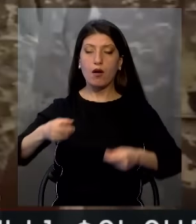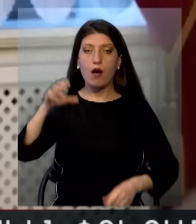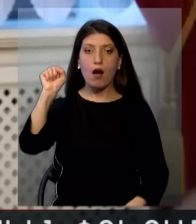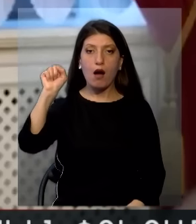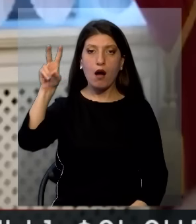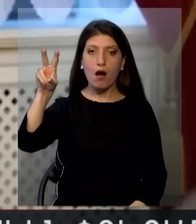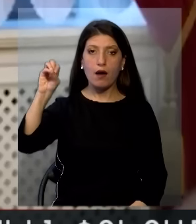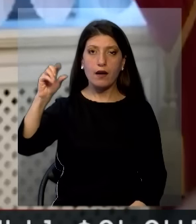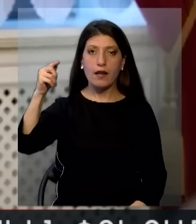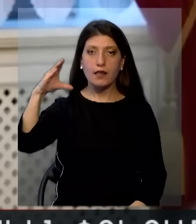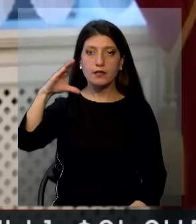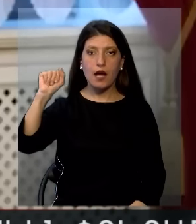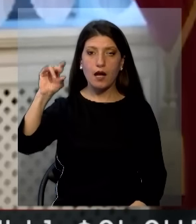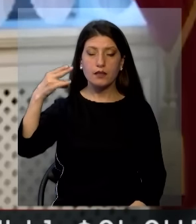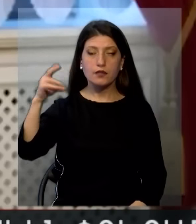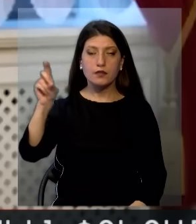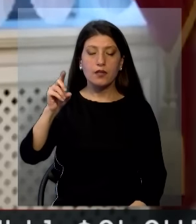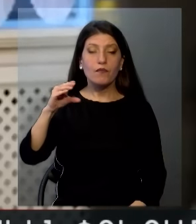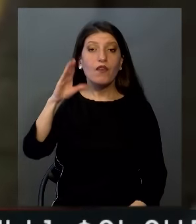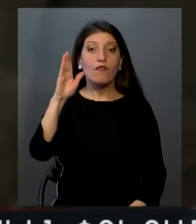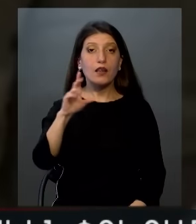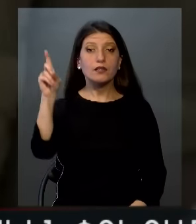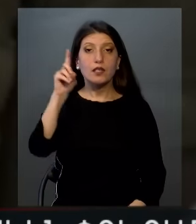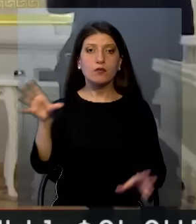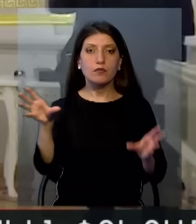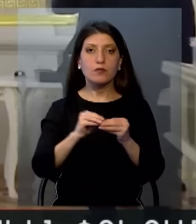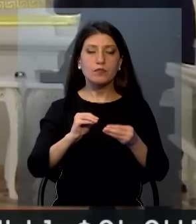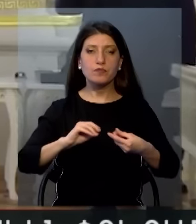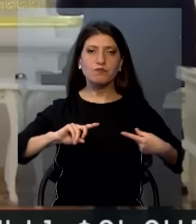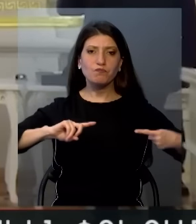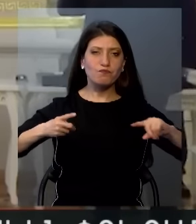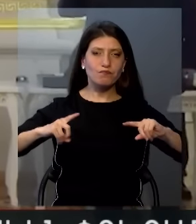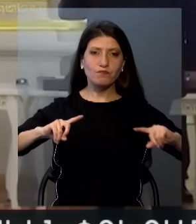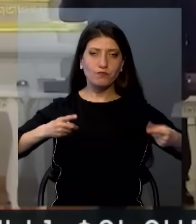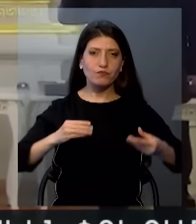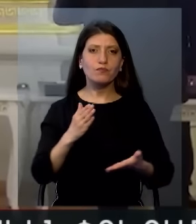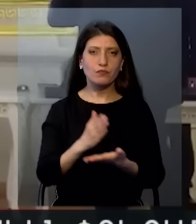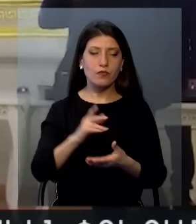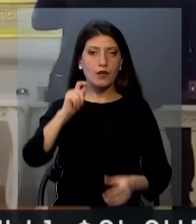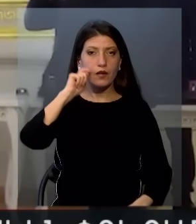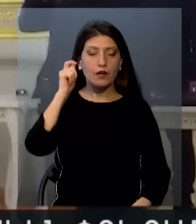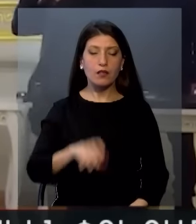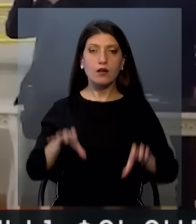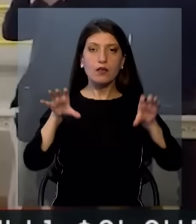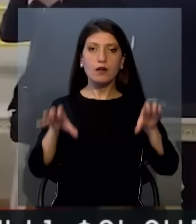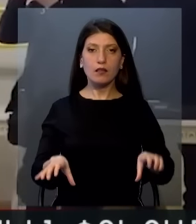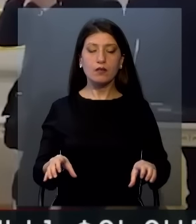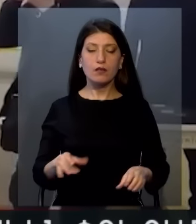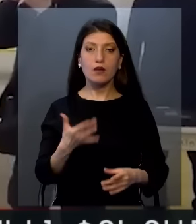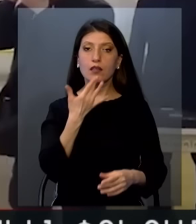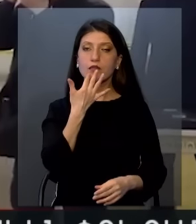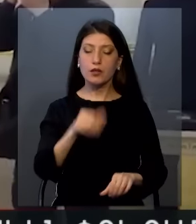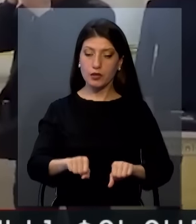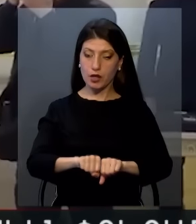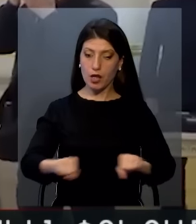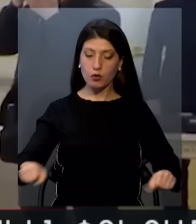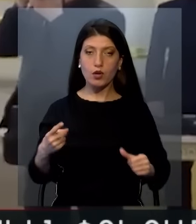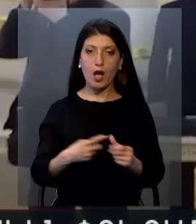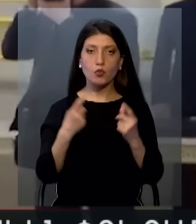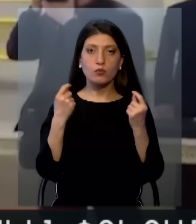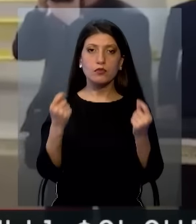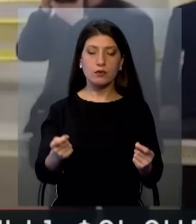Սիրսկիին։ Վալերի Զալուժնիի հետ անլուծելի թվացող հակասություններ ունեցող Ուկրաինայի նախագահը ազգային հերոսի կոչում է